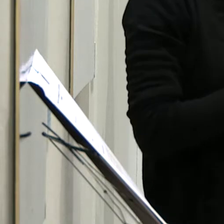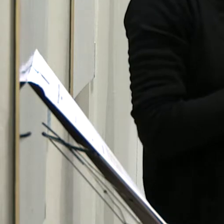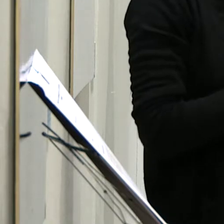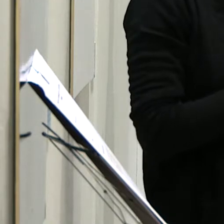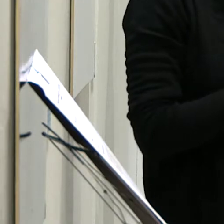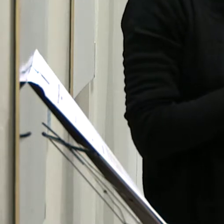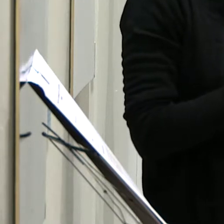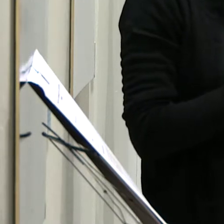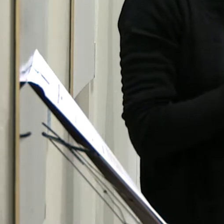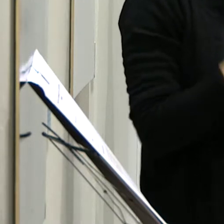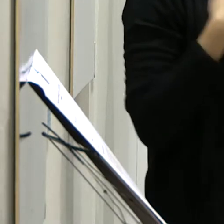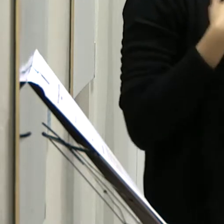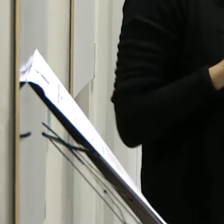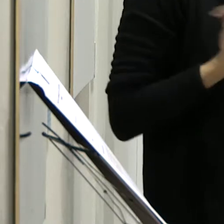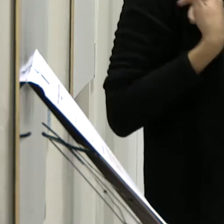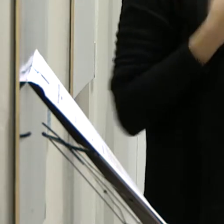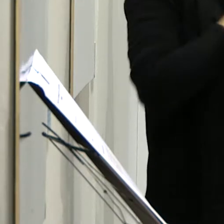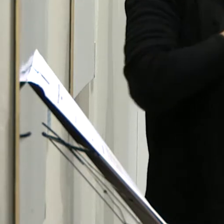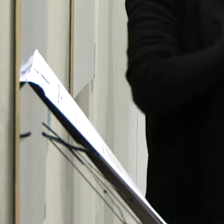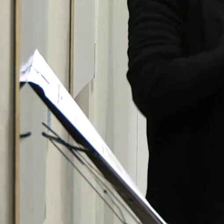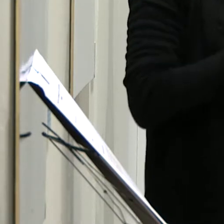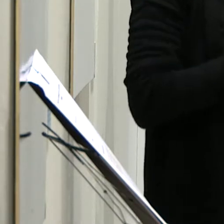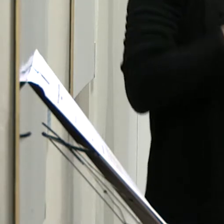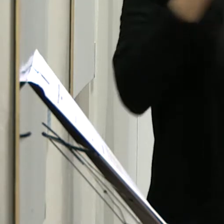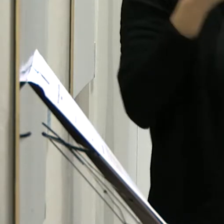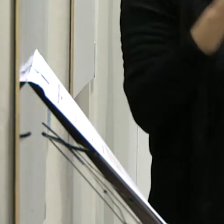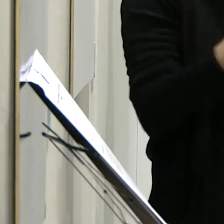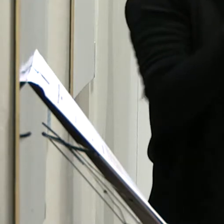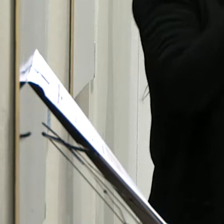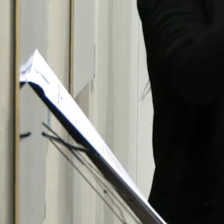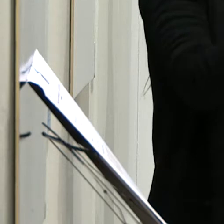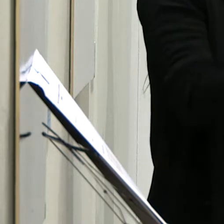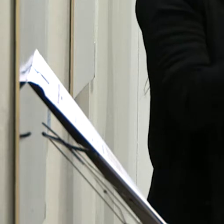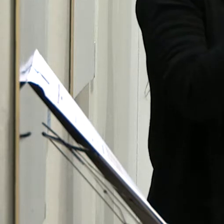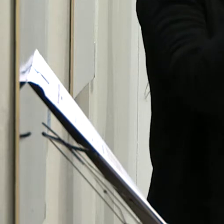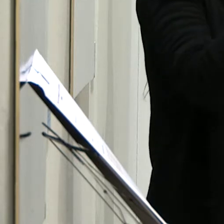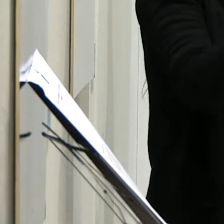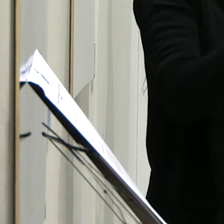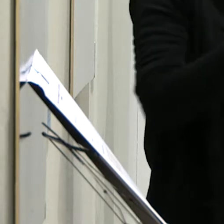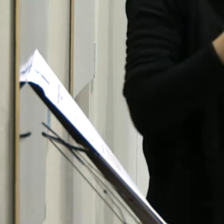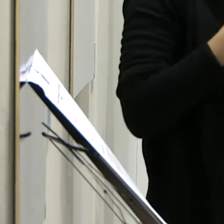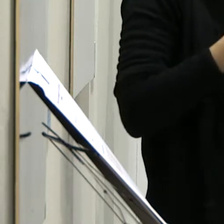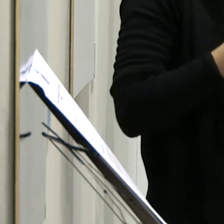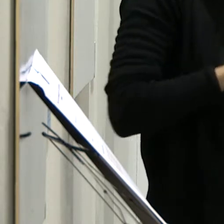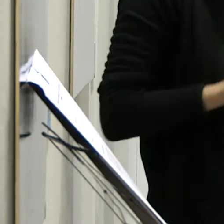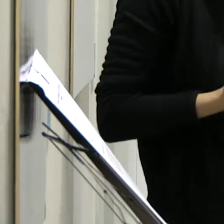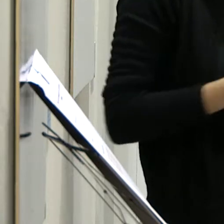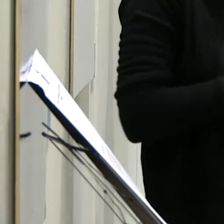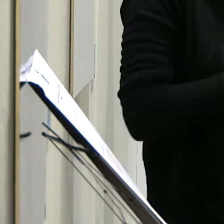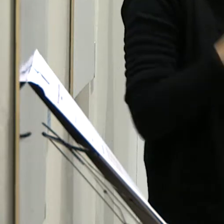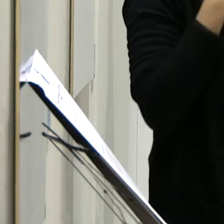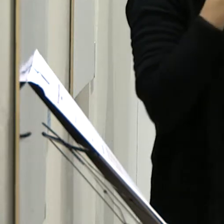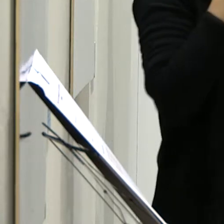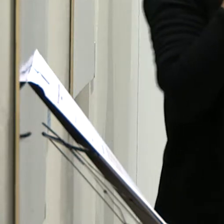He tingut la sort, dic, de passar la vida tocat, segrestat per l'art i la